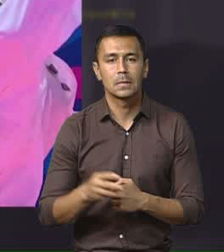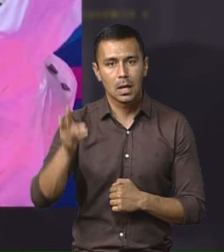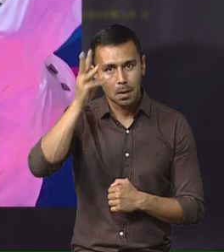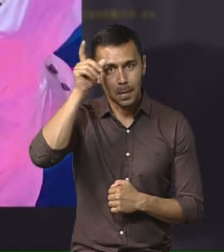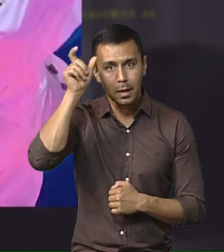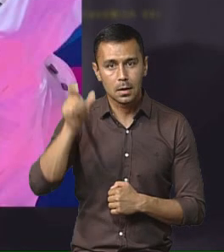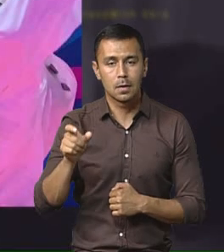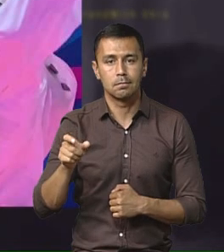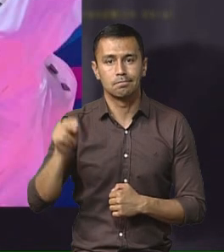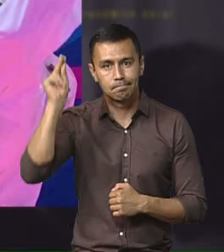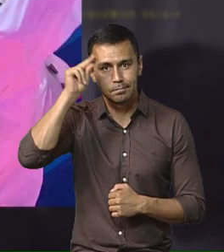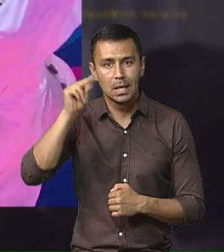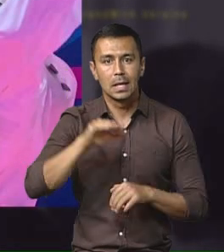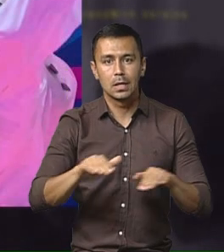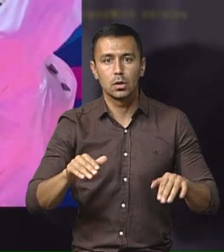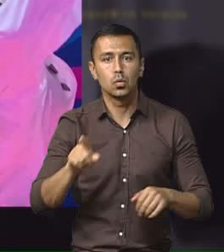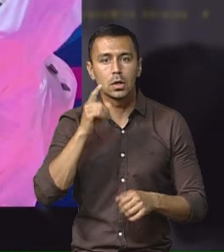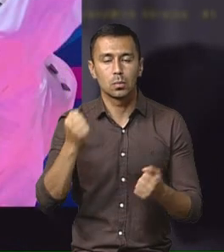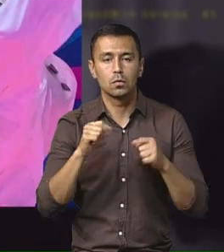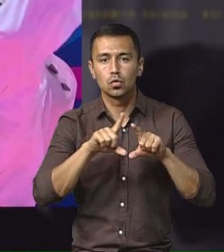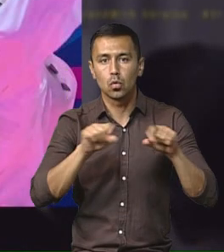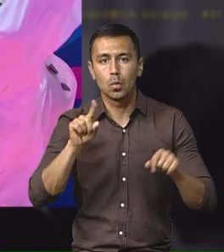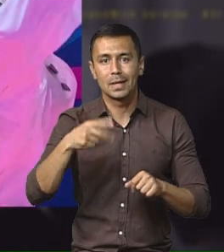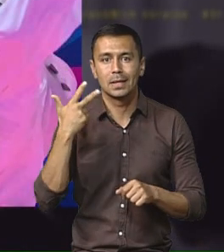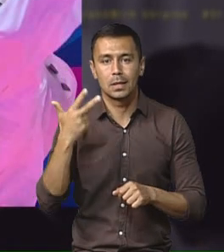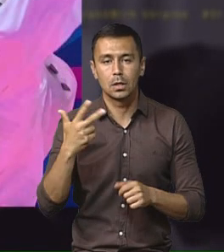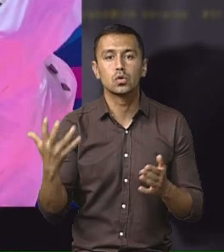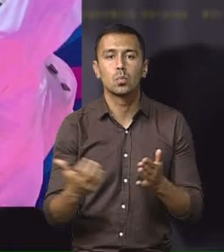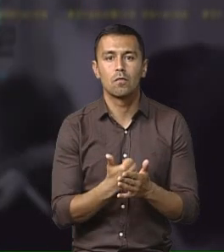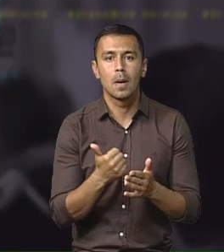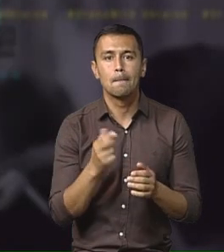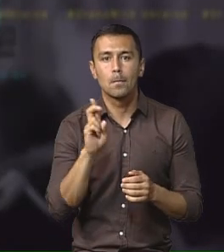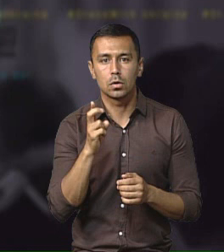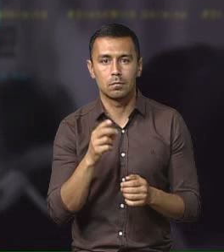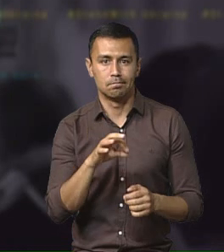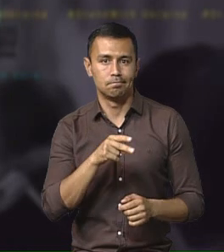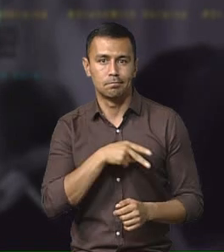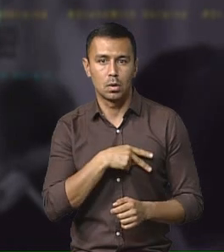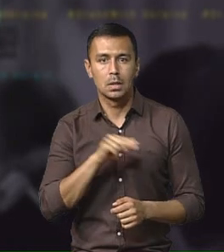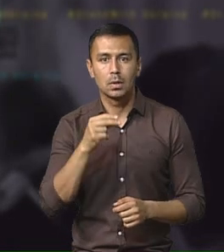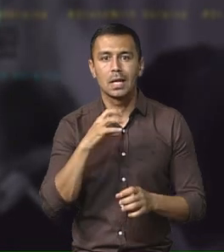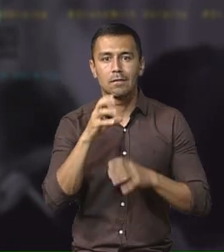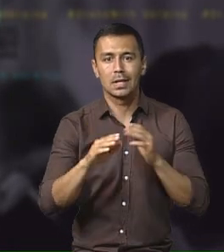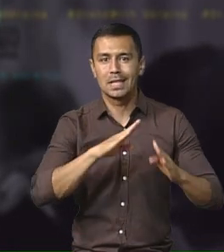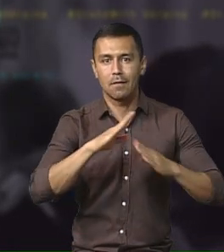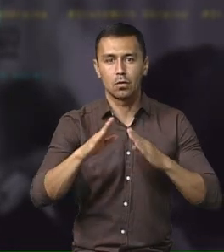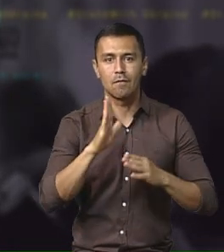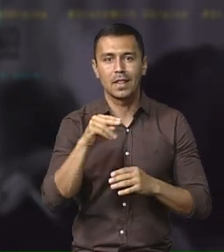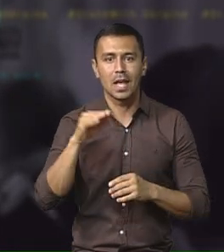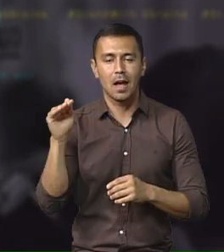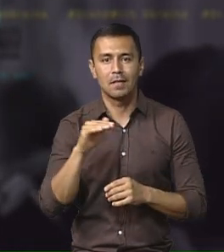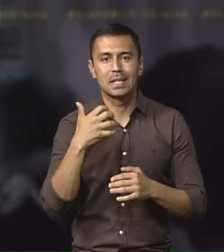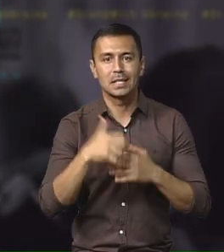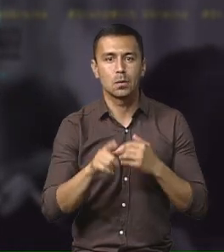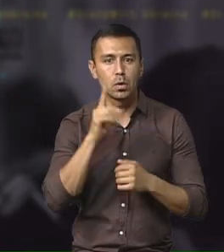Хмельничанин, вихованець дитячо-юнацької спортивної школи номер 3 Давід Гулій здобув бронзову нагороду чемпіонату світу з таеквондо ВТФ серед